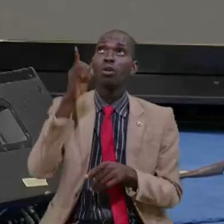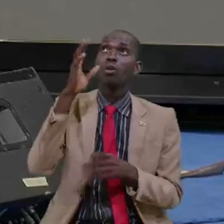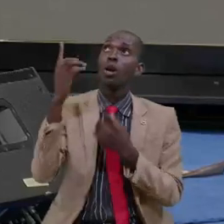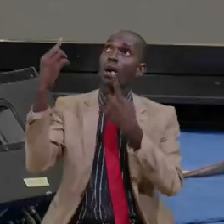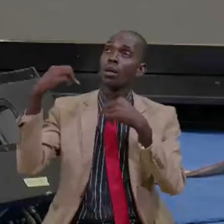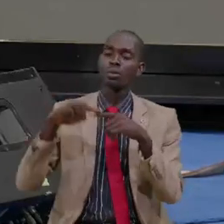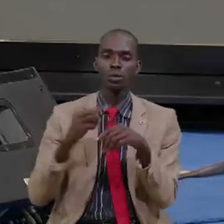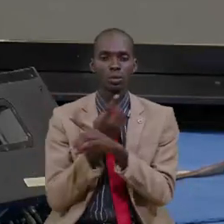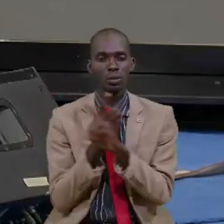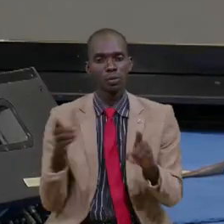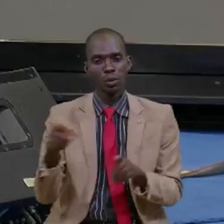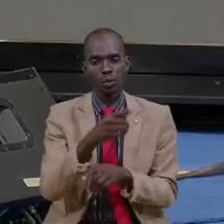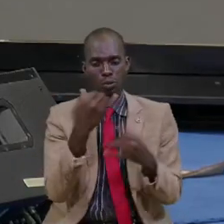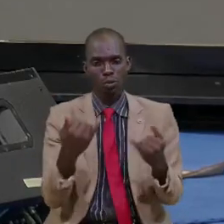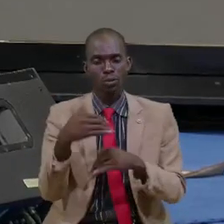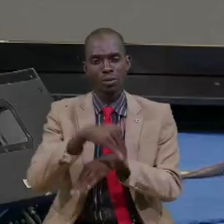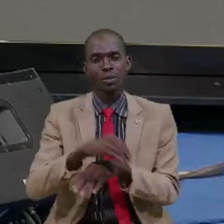Le Seigneur va te délivrer ce soir.